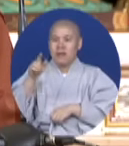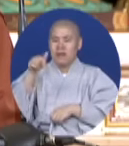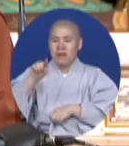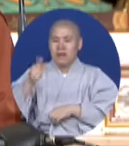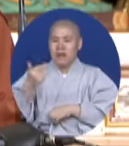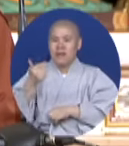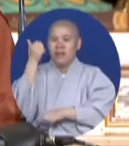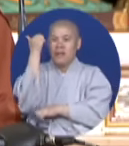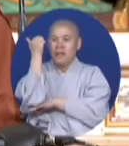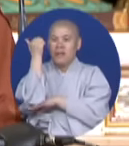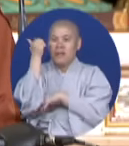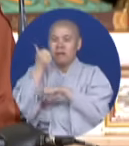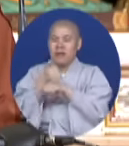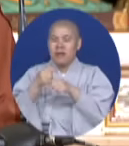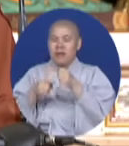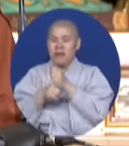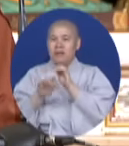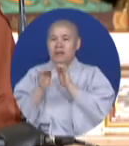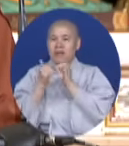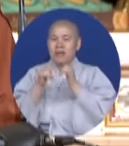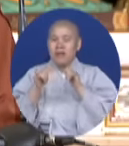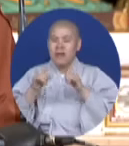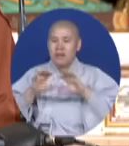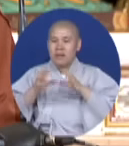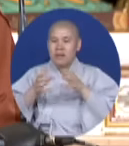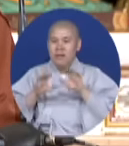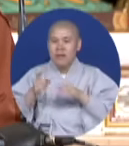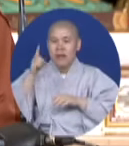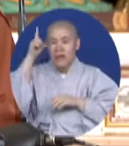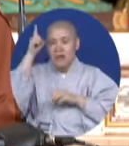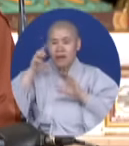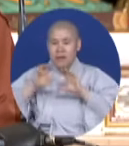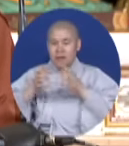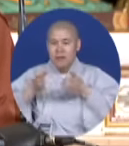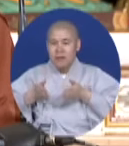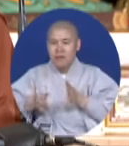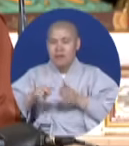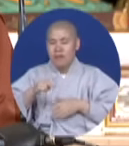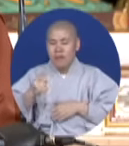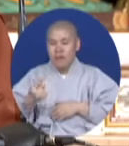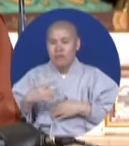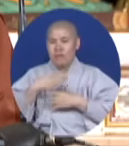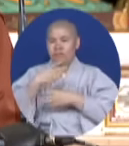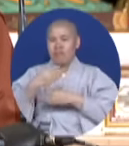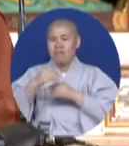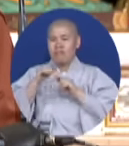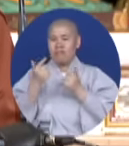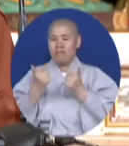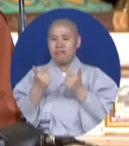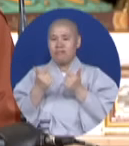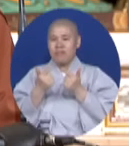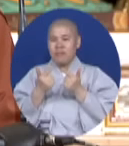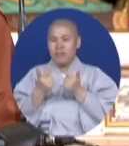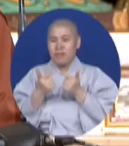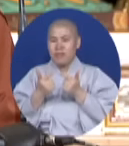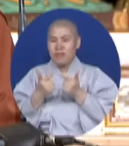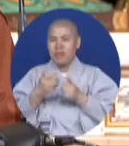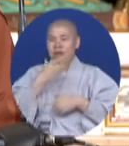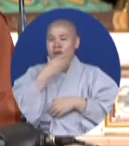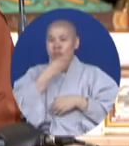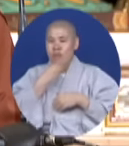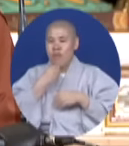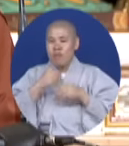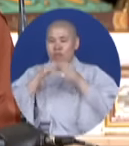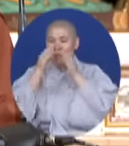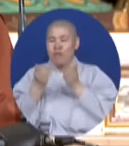인간 세상이나 천상세상에 태어나도 완전 칠하네요. 그 복 다